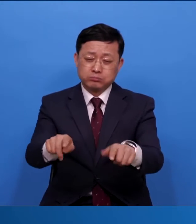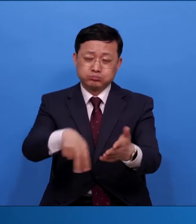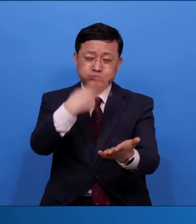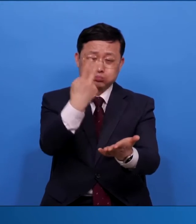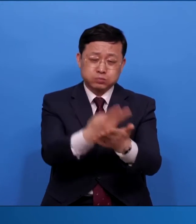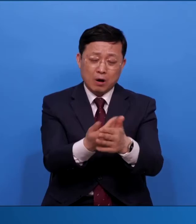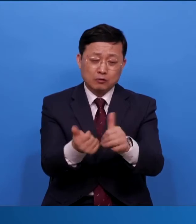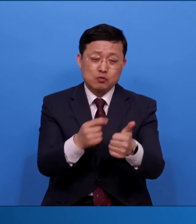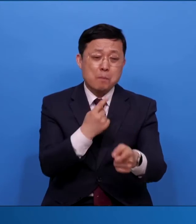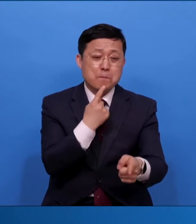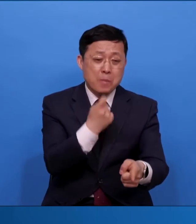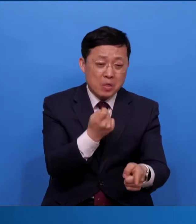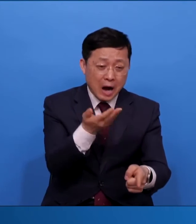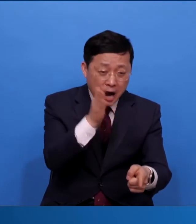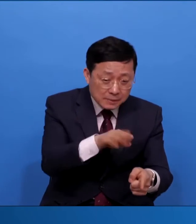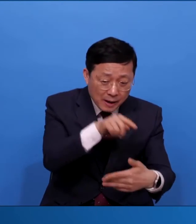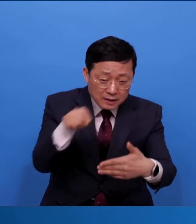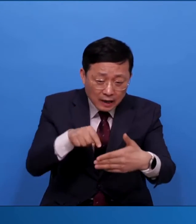최고 제자 나왔습니다.